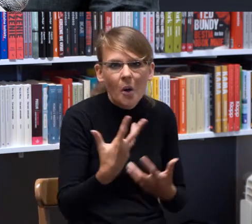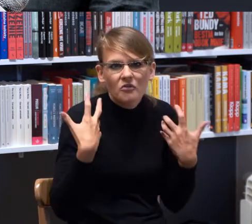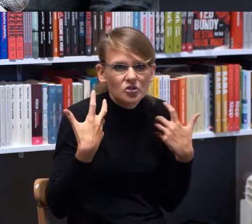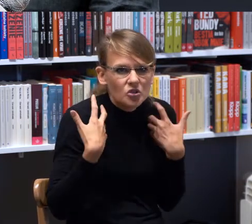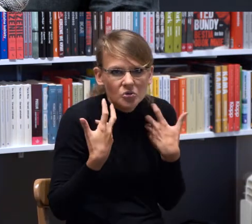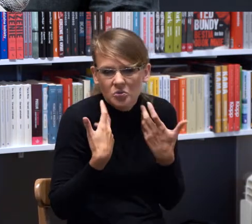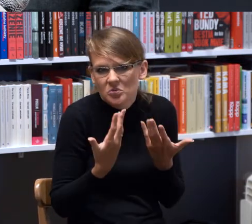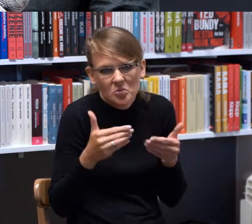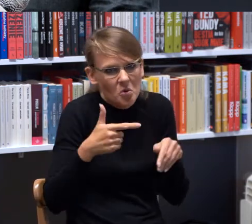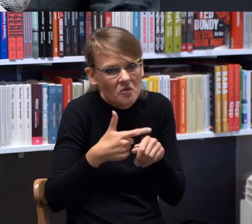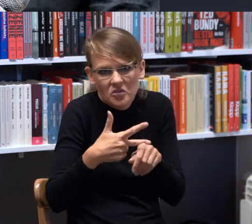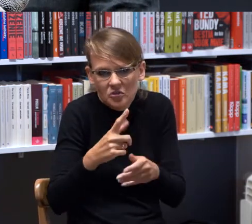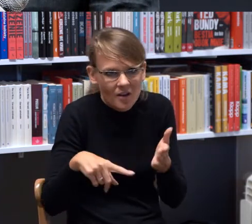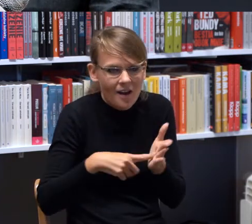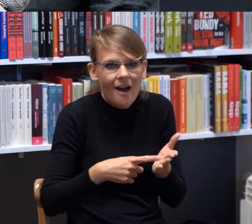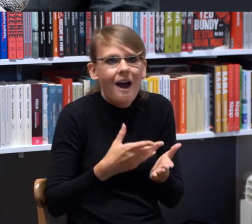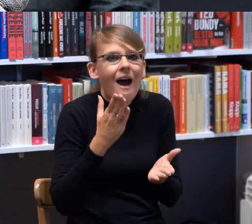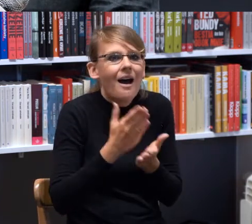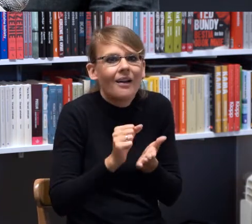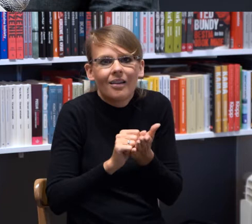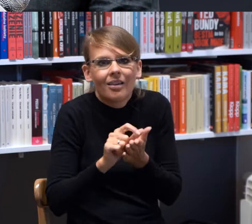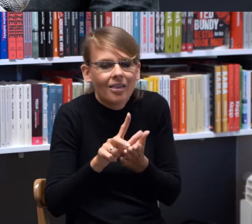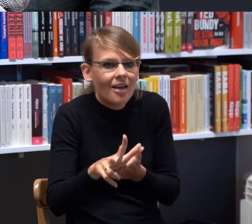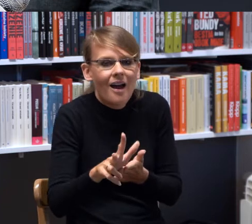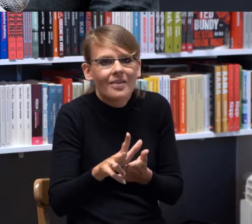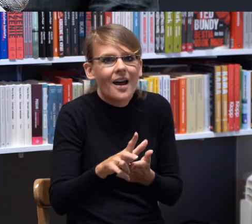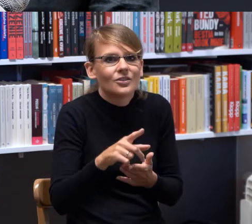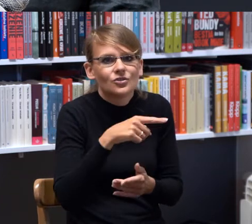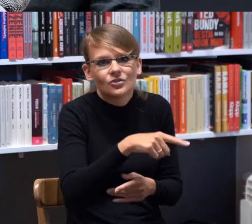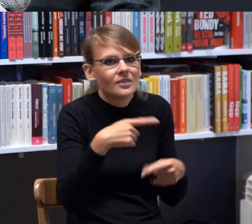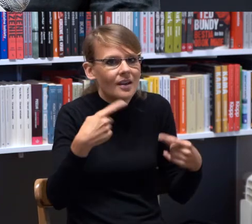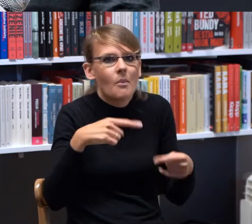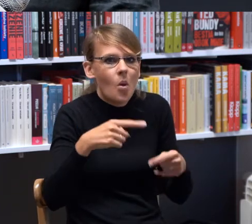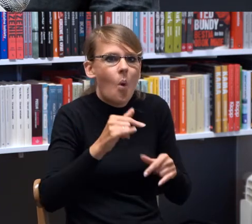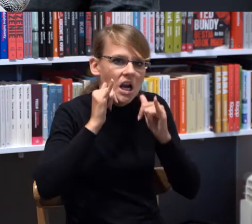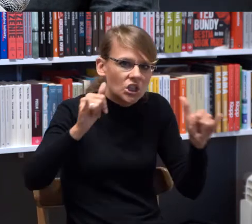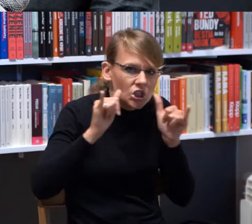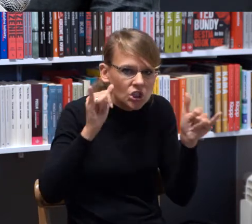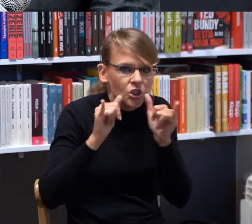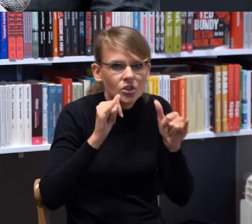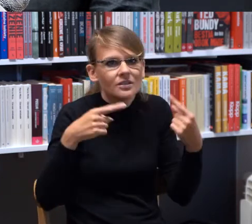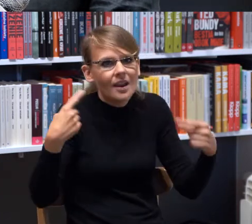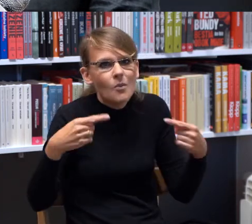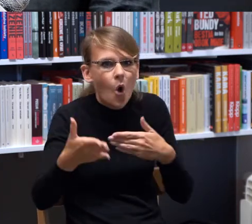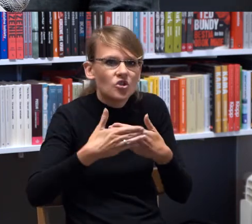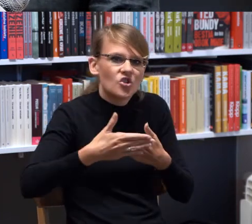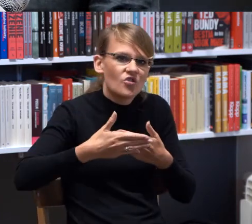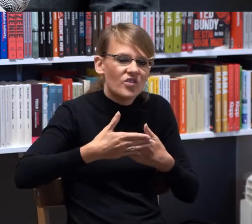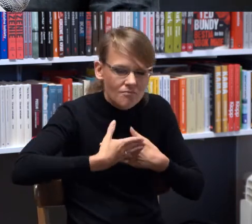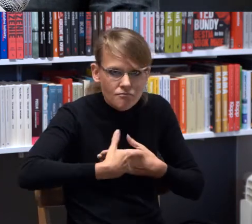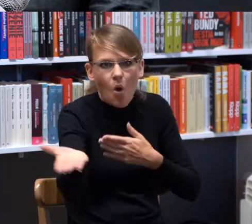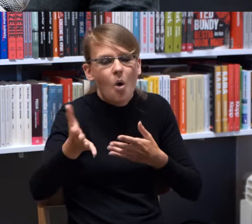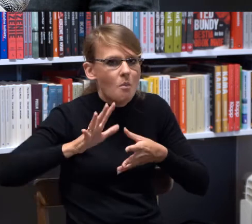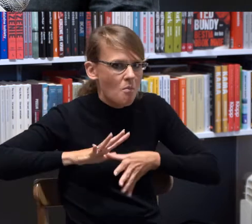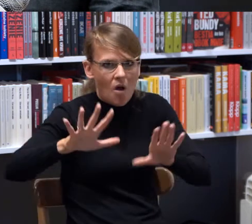życiu, z których tylko kilkanaście on nie krzyczał, nie wyważał drzwi, nie